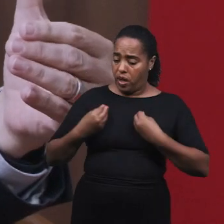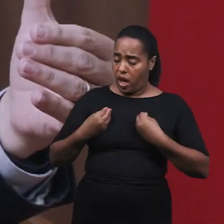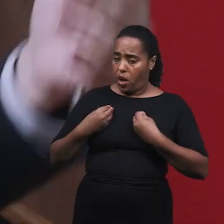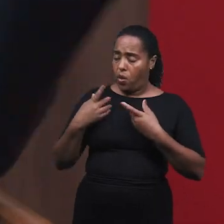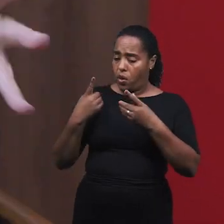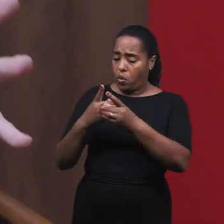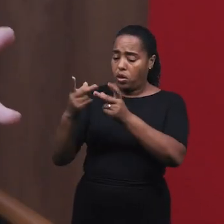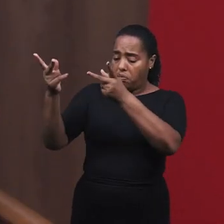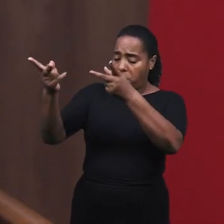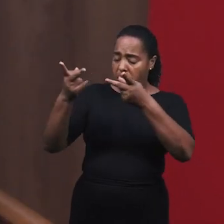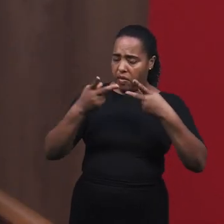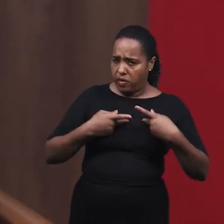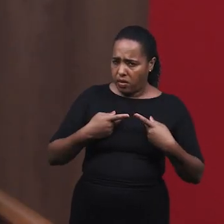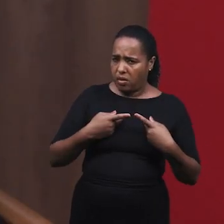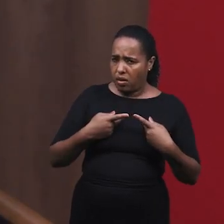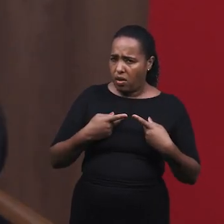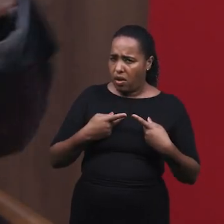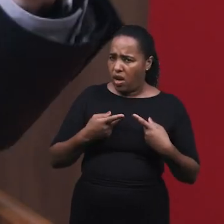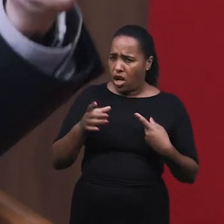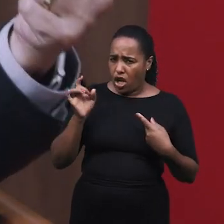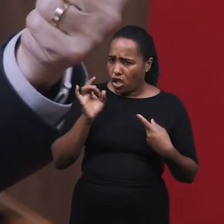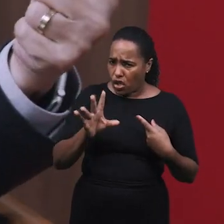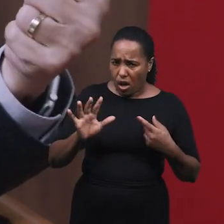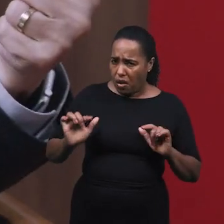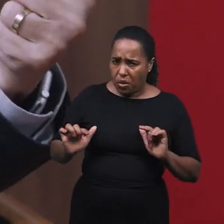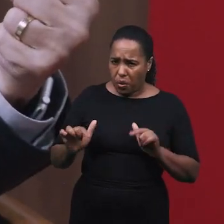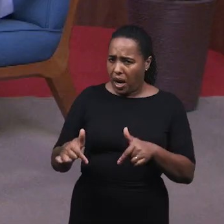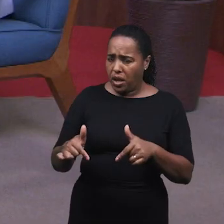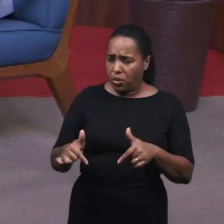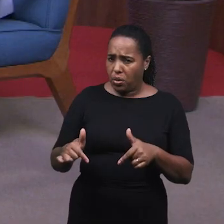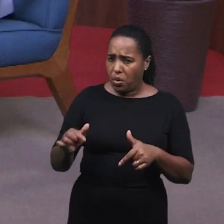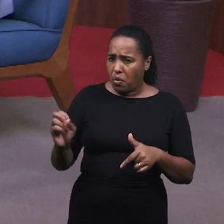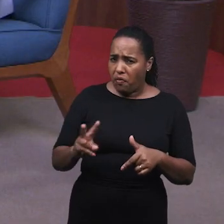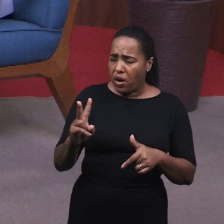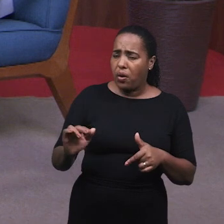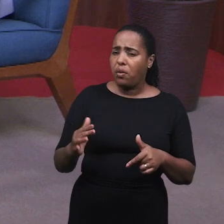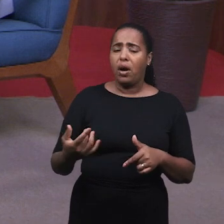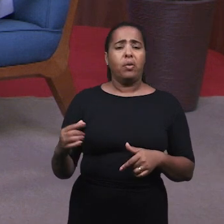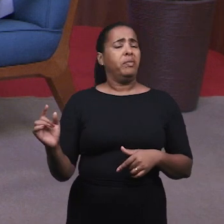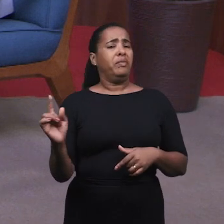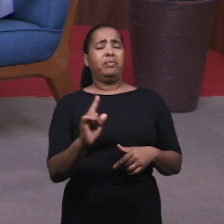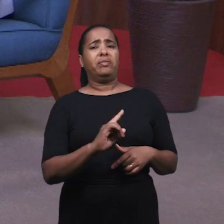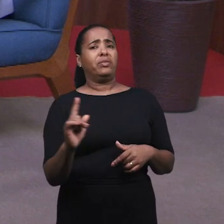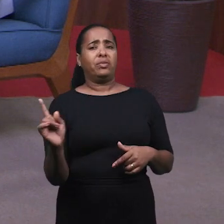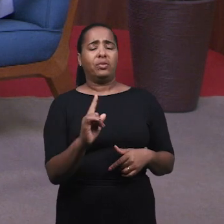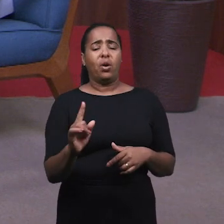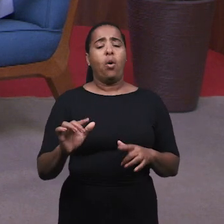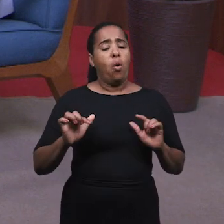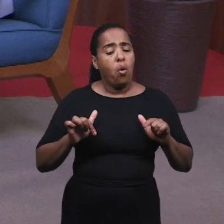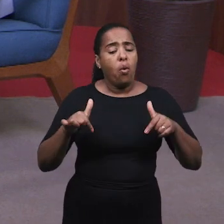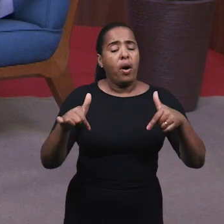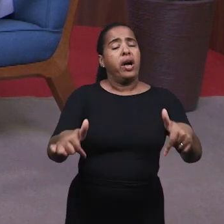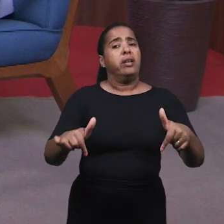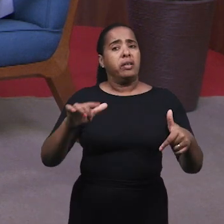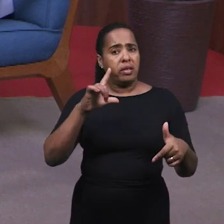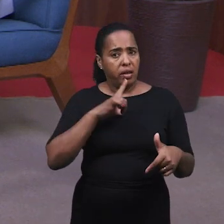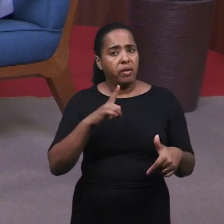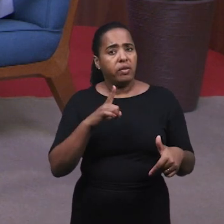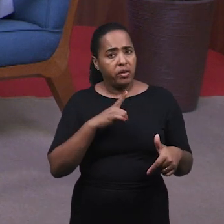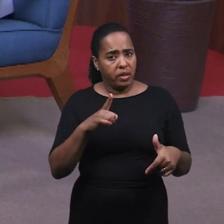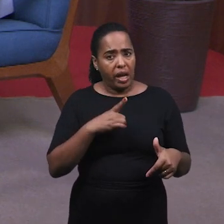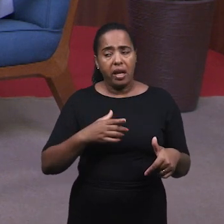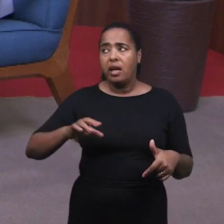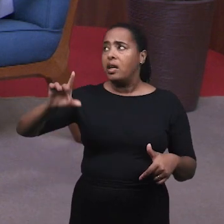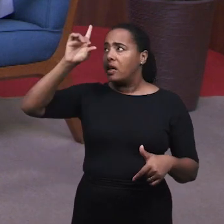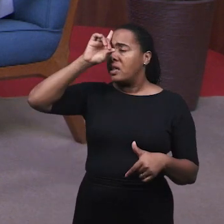visité. Est-ce que je dois rester juste dans cet acte? Quelle est la valeur? Non, c'est un acte qui est donné par